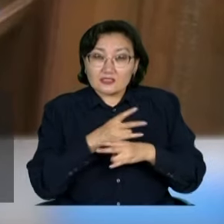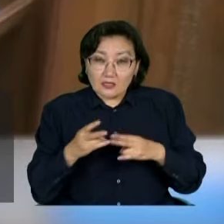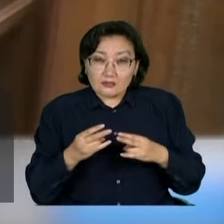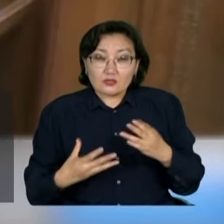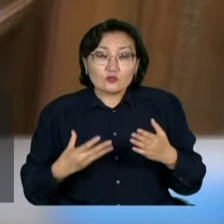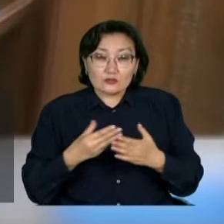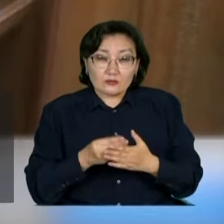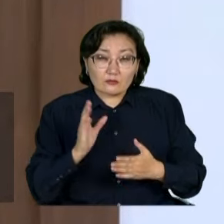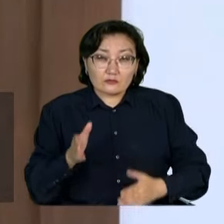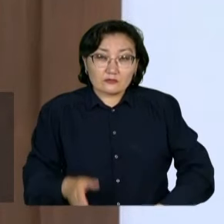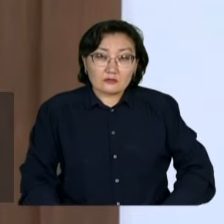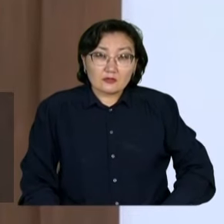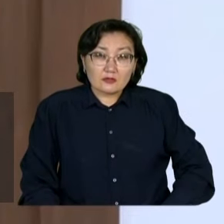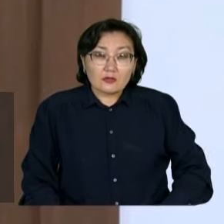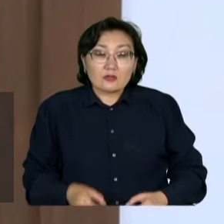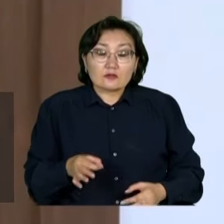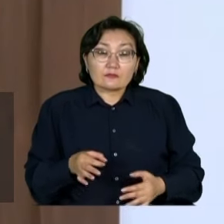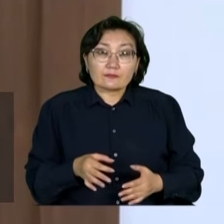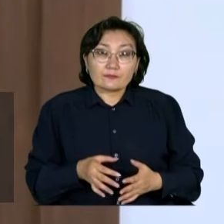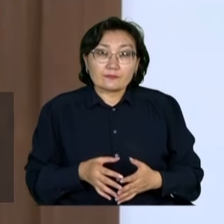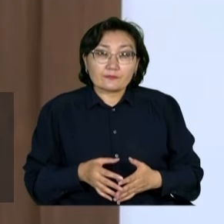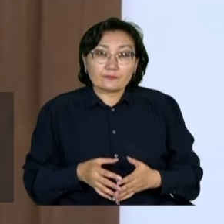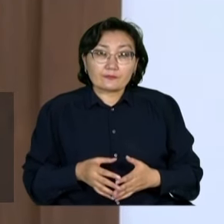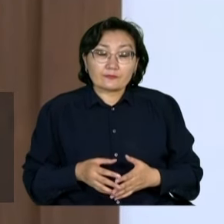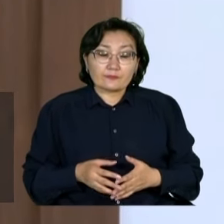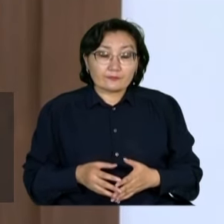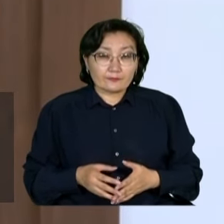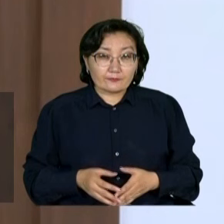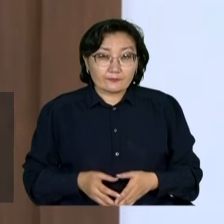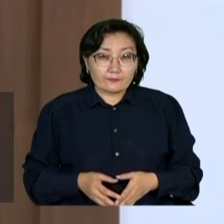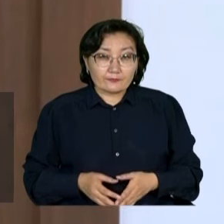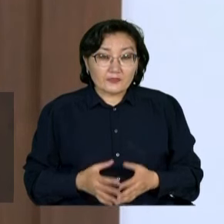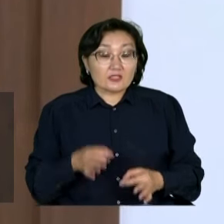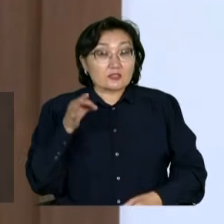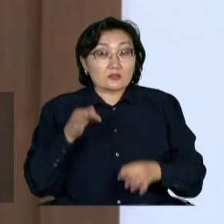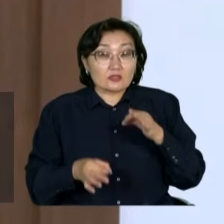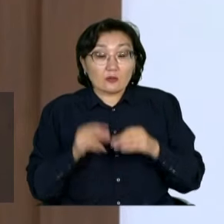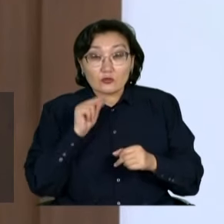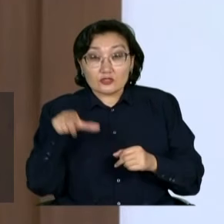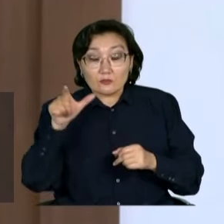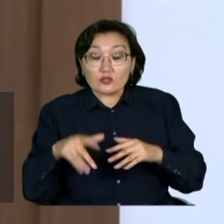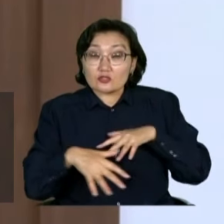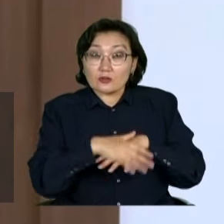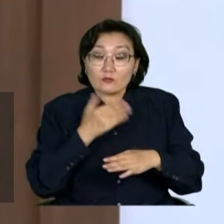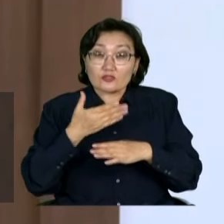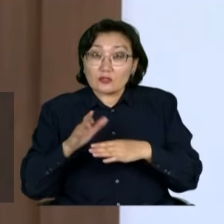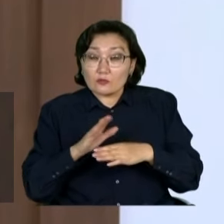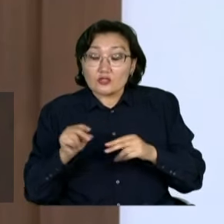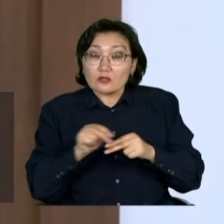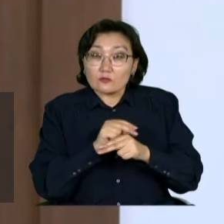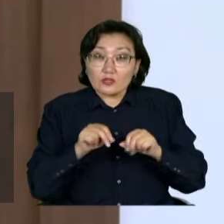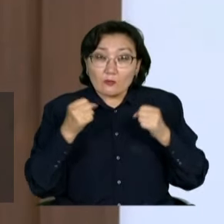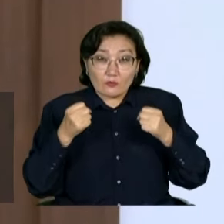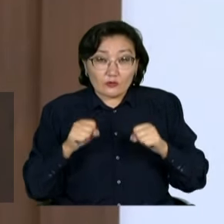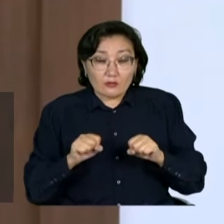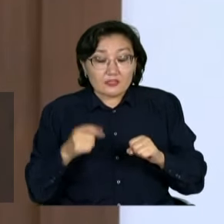өтейді. Суд признает совершение уголовного правонарушения. Сот сотталушыны қоғамнан оқшауламай түзеу мүмкін емес